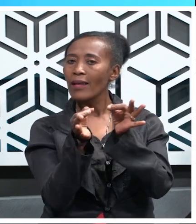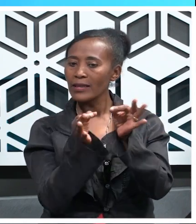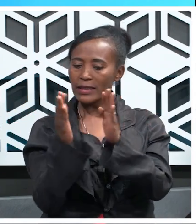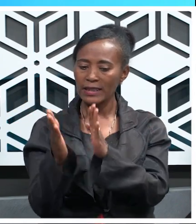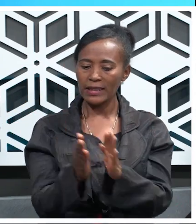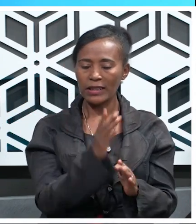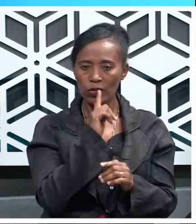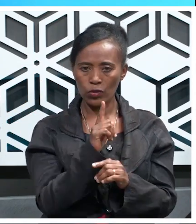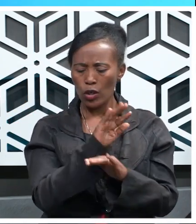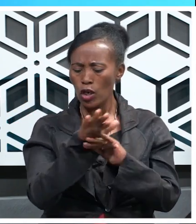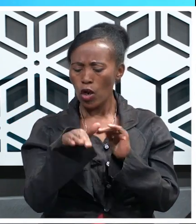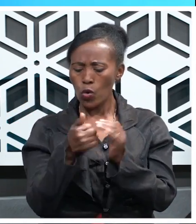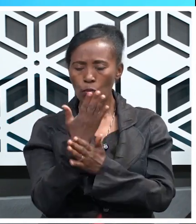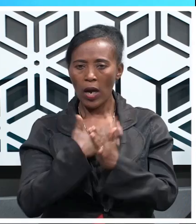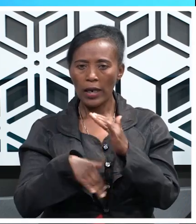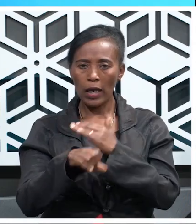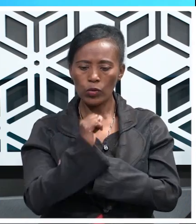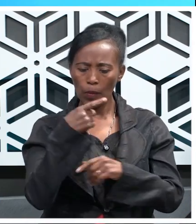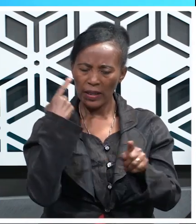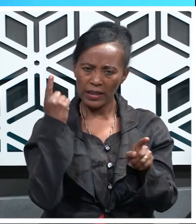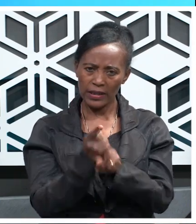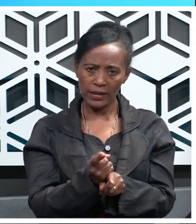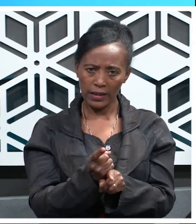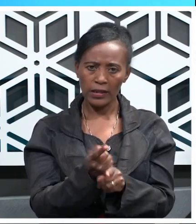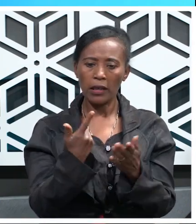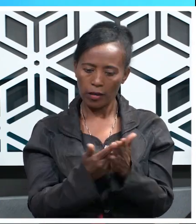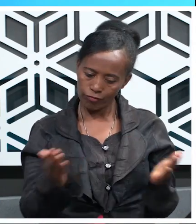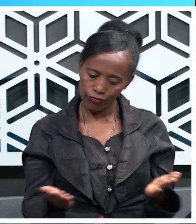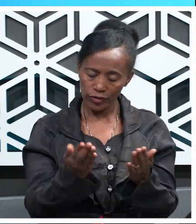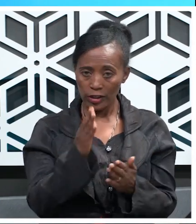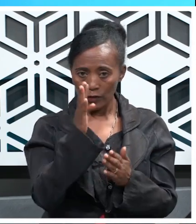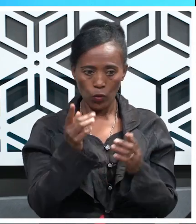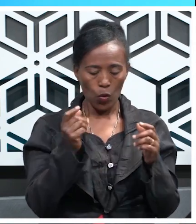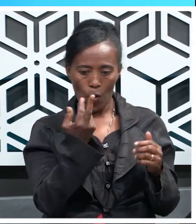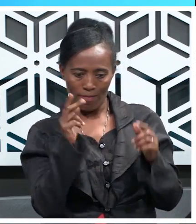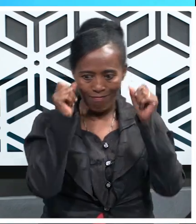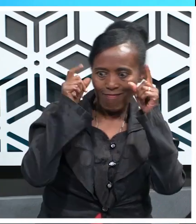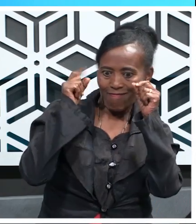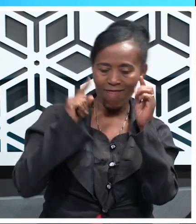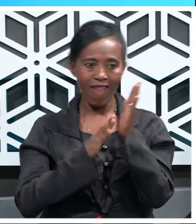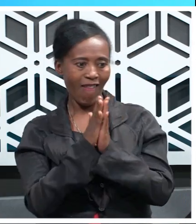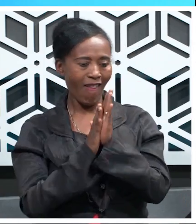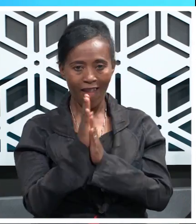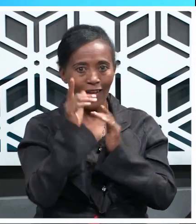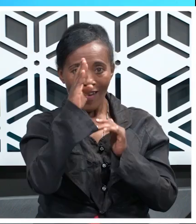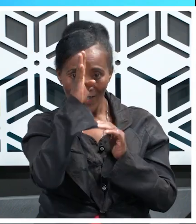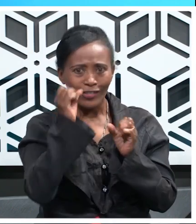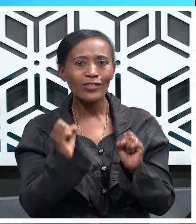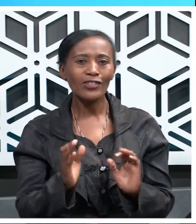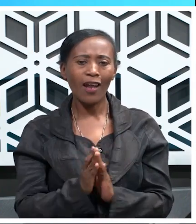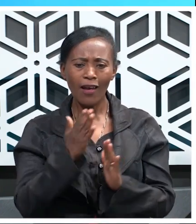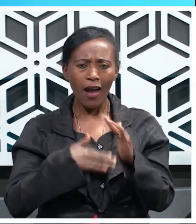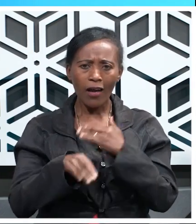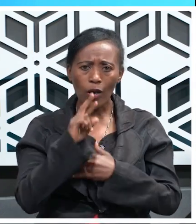የሚገለጥበት ዝግጅት ነው። ለሁሉም አካል ጉዳተኞች በርግጠኝነት ሞቲቬሽን ይፈጥራል ወይም መነቃቃትን መነሳሳትን